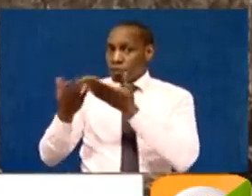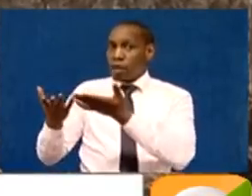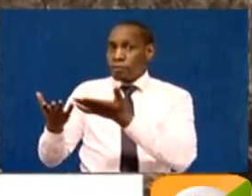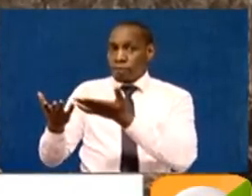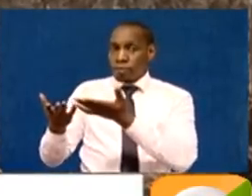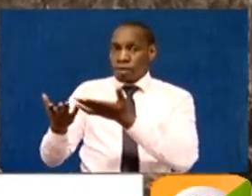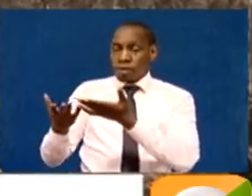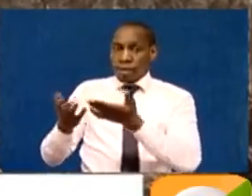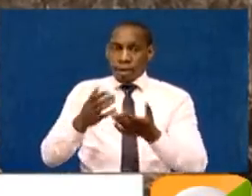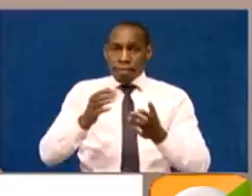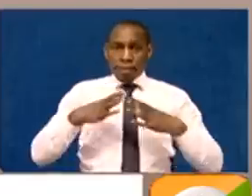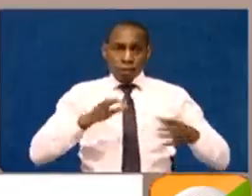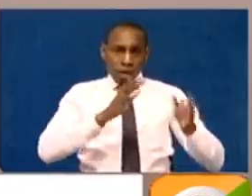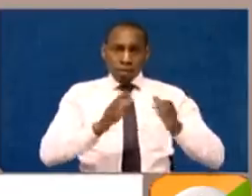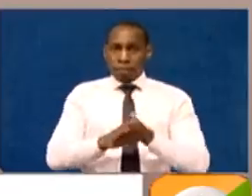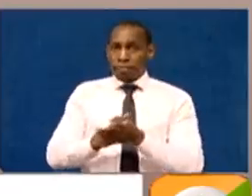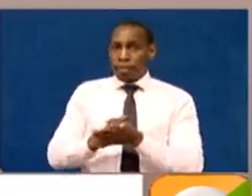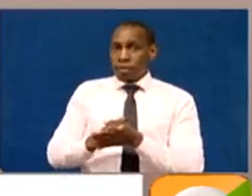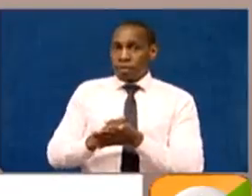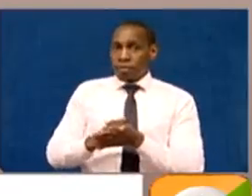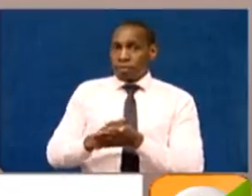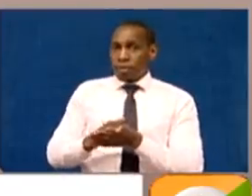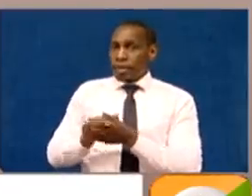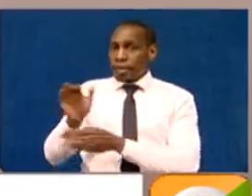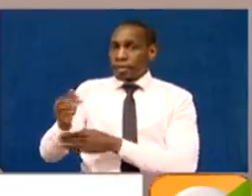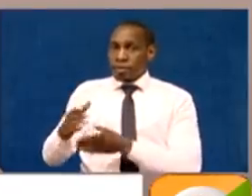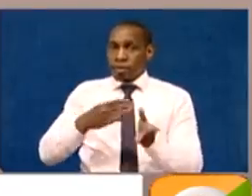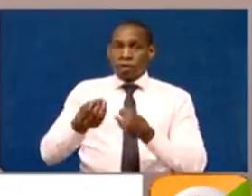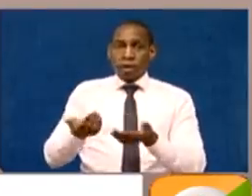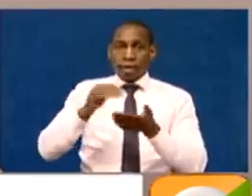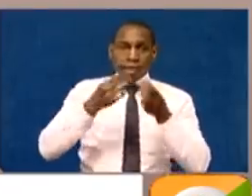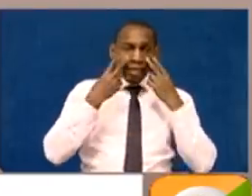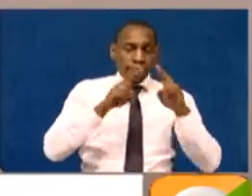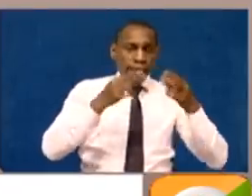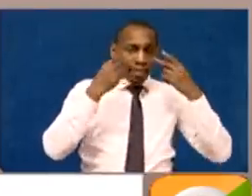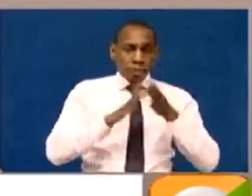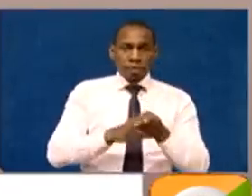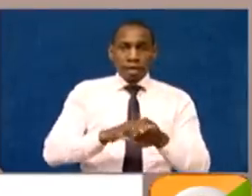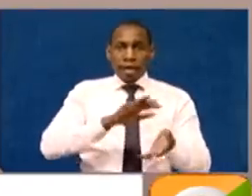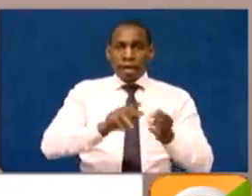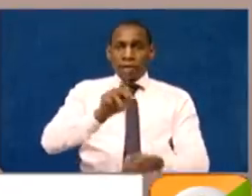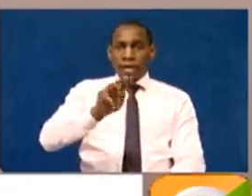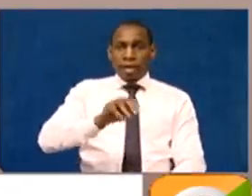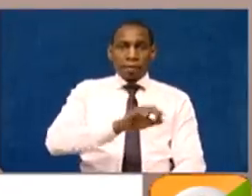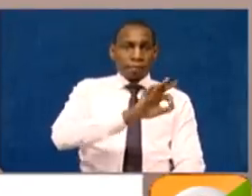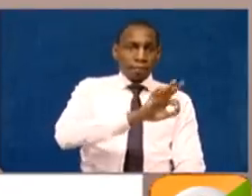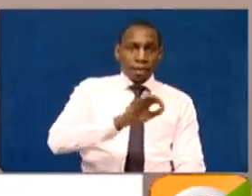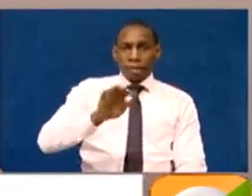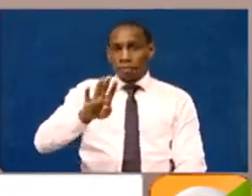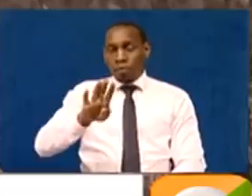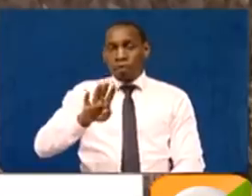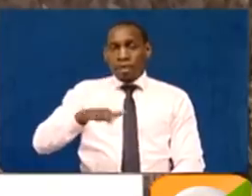kiatu inafanana. Waliniambia turudi nyuma, tuende tukaangaliwa magaidi. Kilomita kama 4 au 5 kutoka kwa bwawa